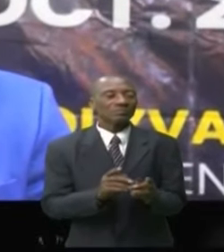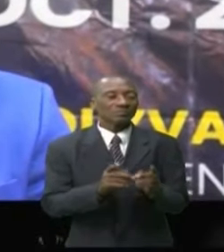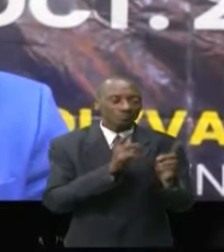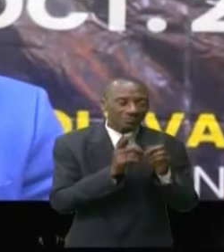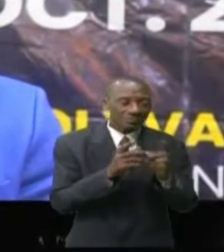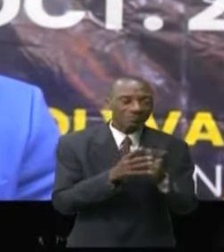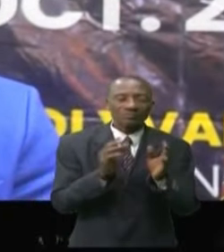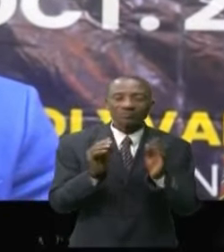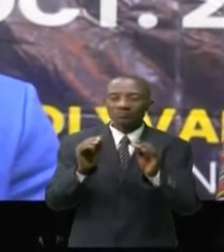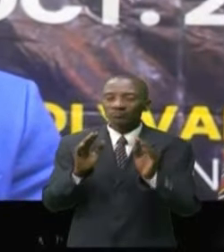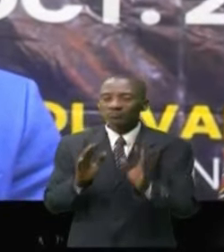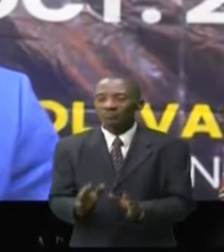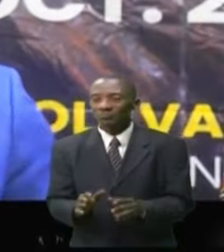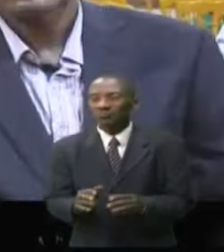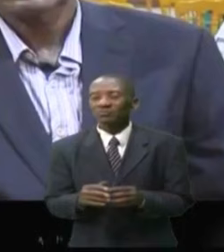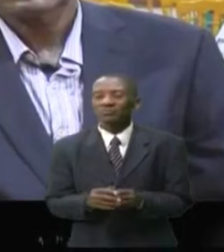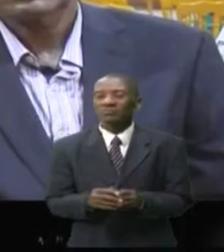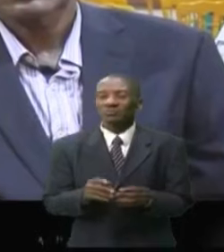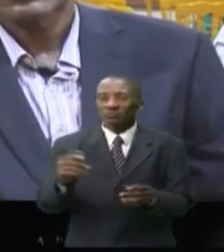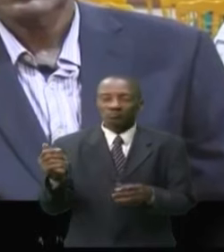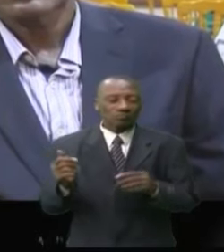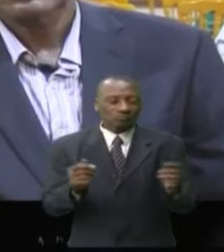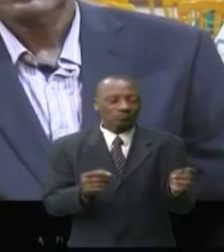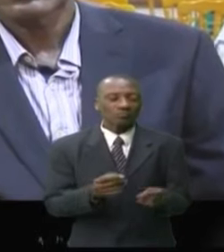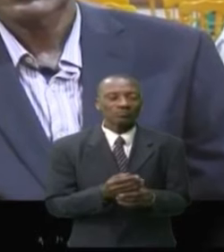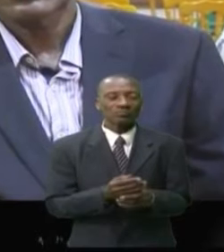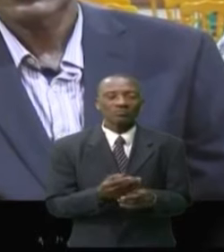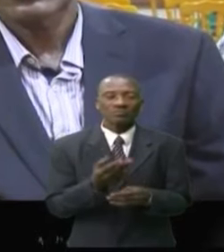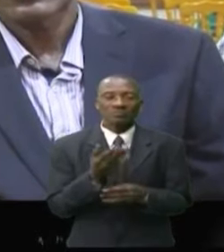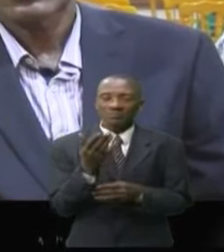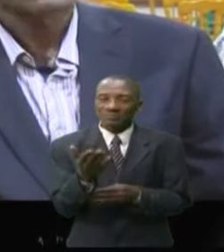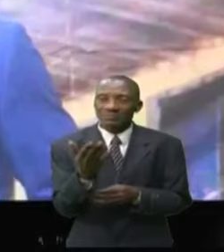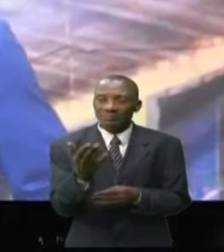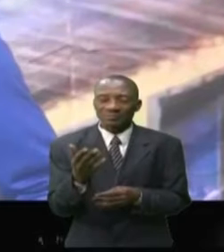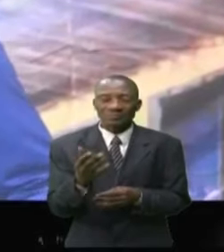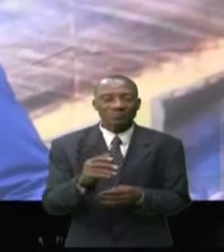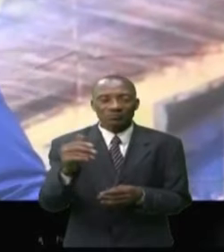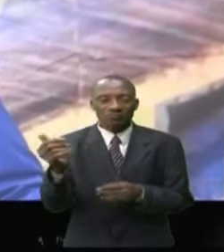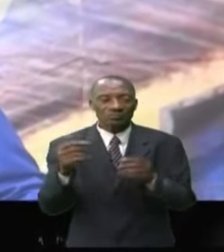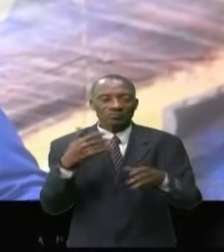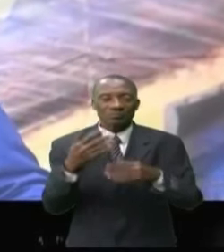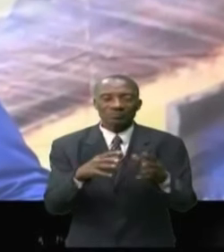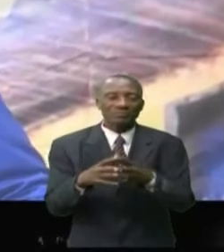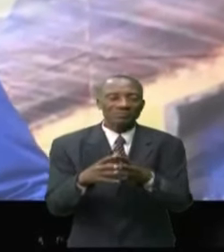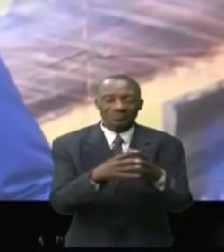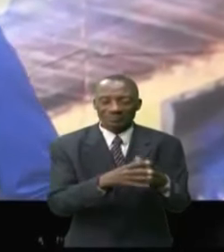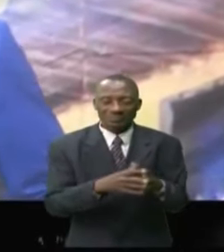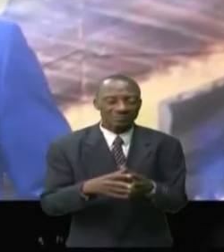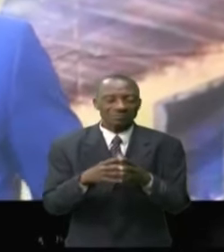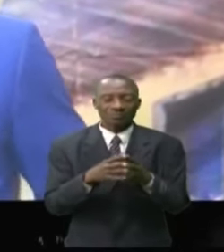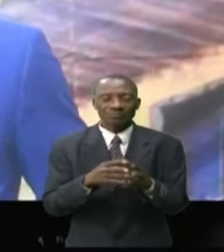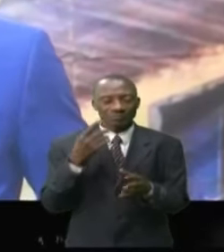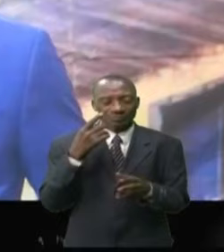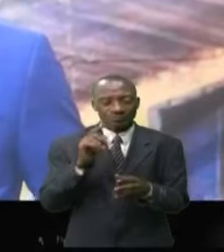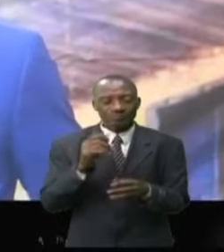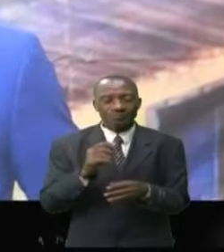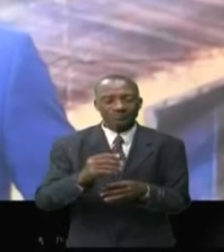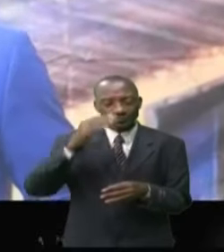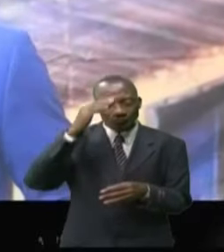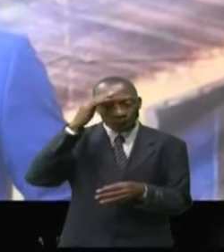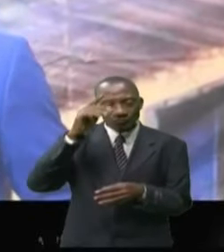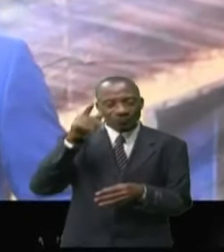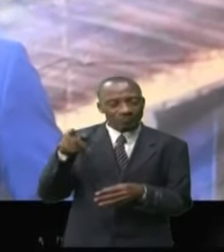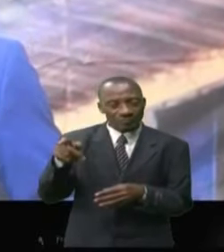invité les uns les autres à travailler pour l'épanouissement de l'association à l'instar d'assanf qui a produit en son sein des